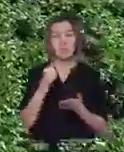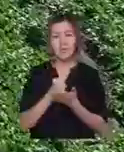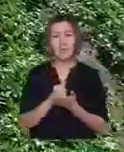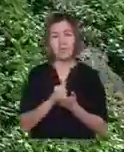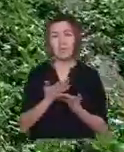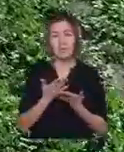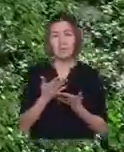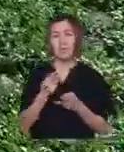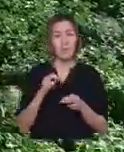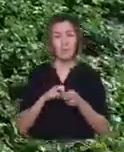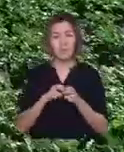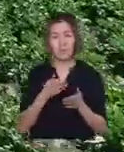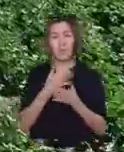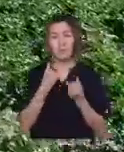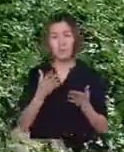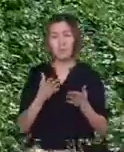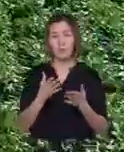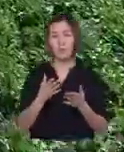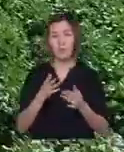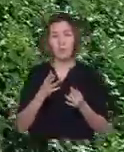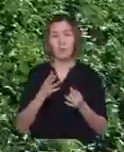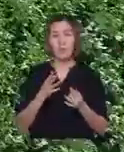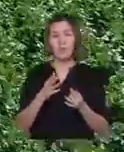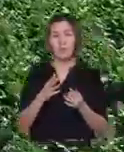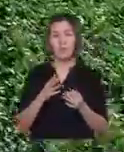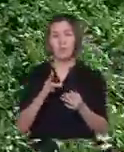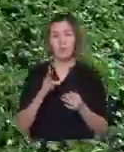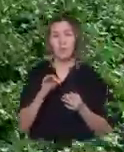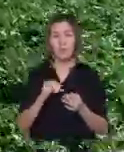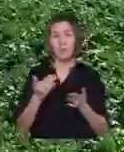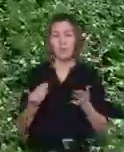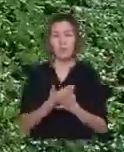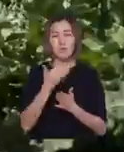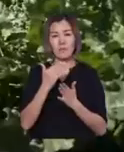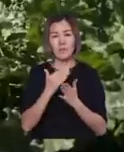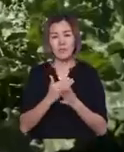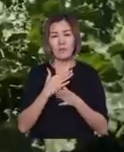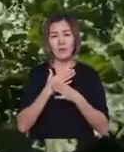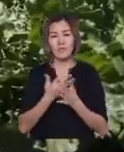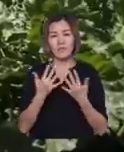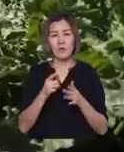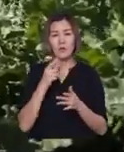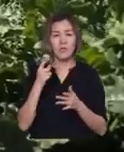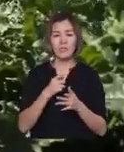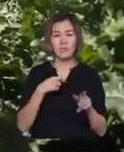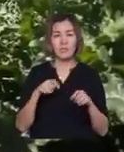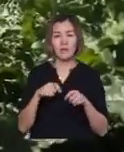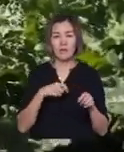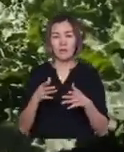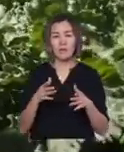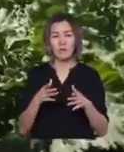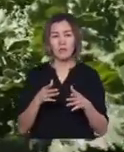проблемалар жоқ. Агрокредиттік корпорация бұл мәселелерді кең дала 2 жаңа бағдарламасы аясында ауыл шаруашылығы тауарын